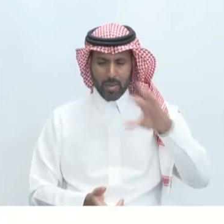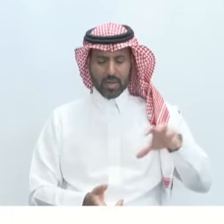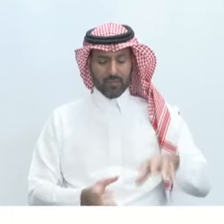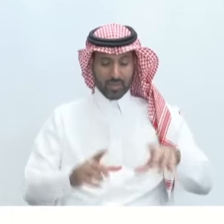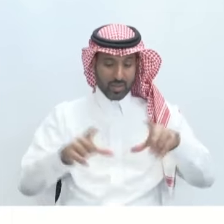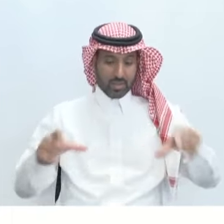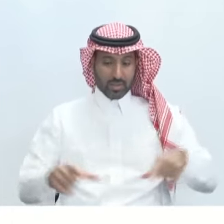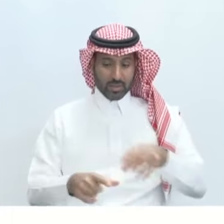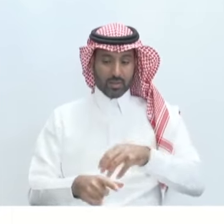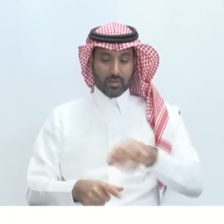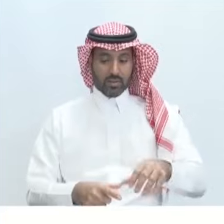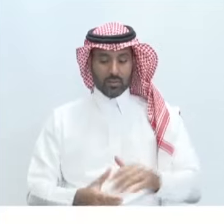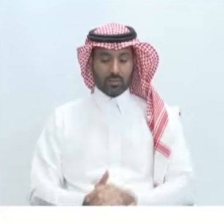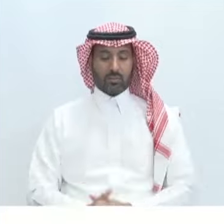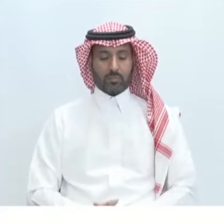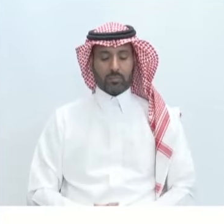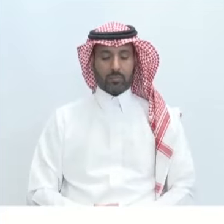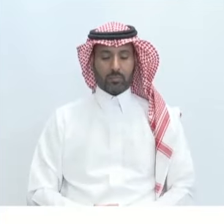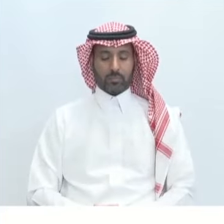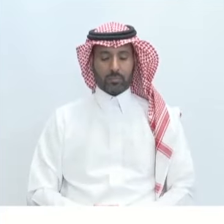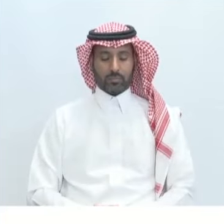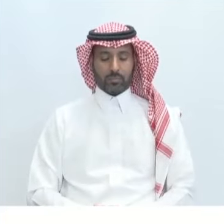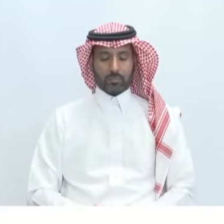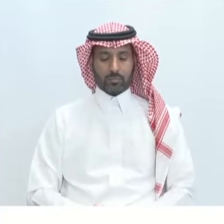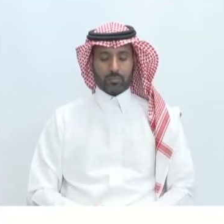الخريطه كما يشير اليه الرقم